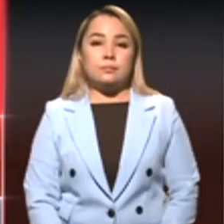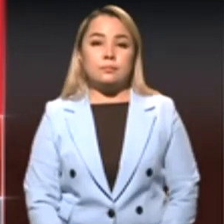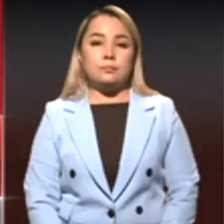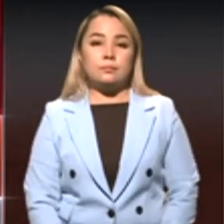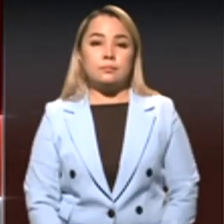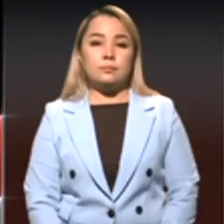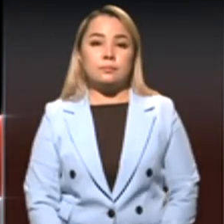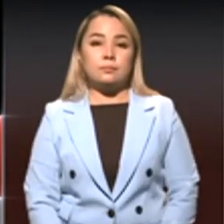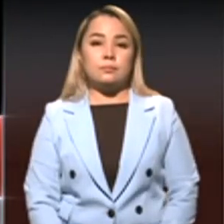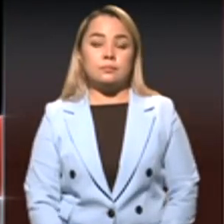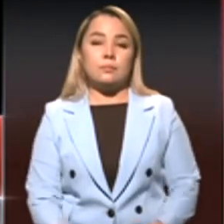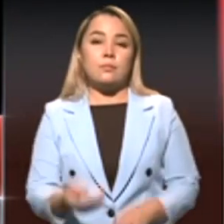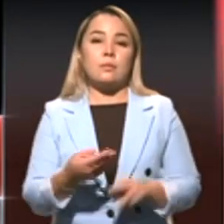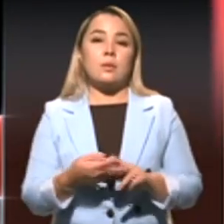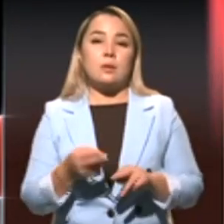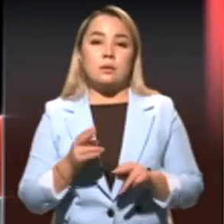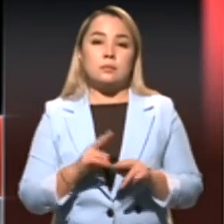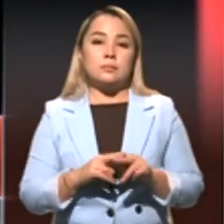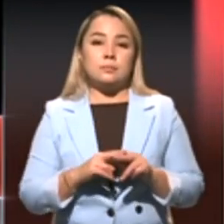Енді